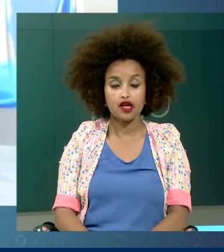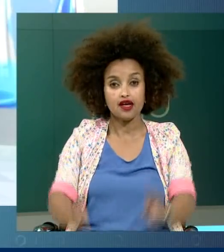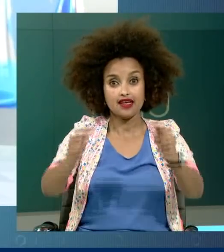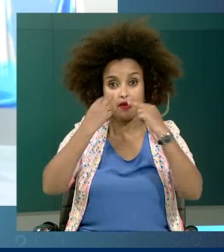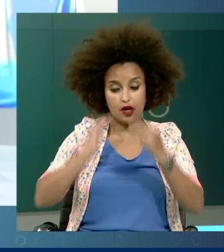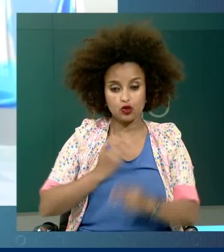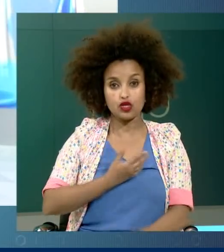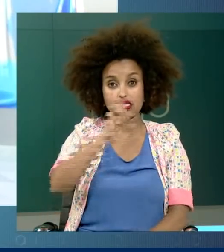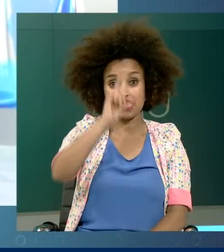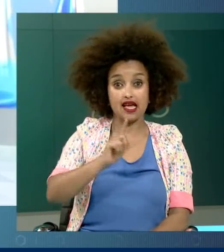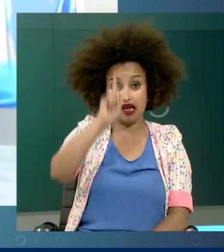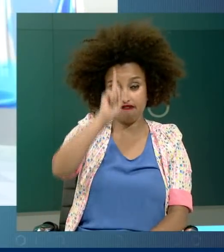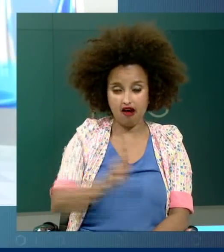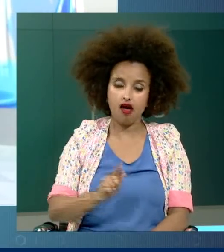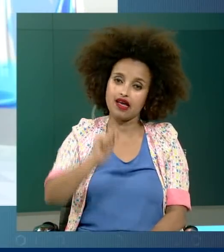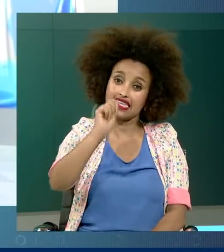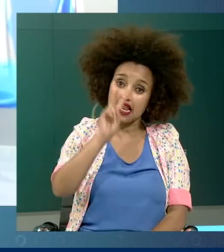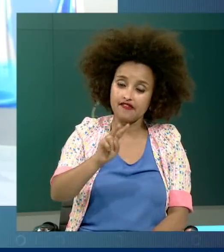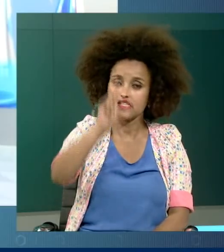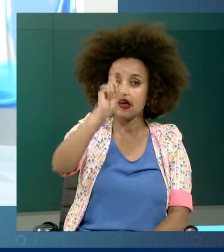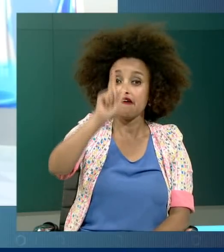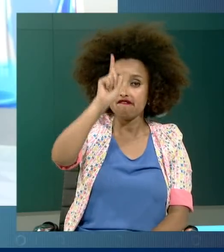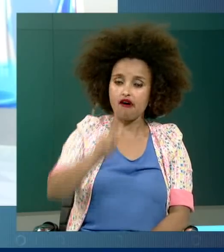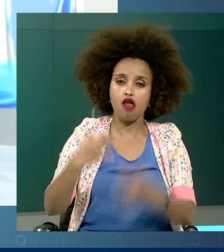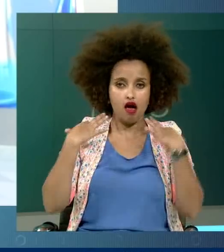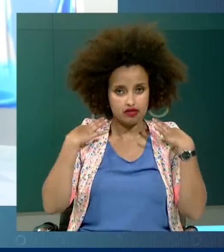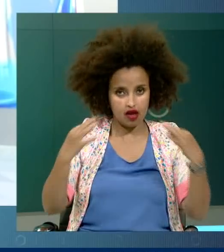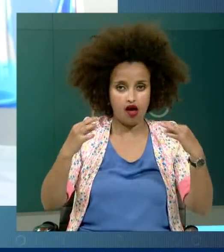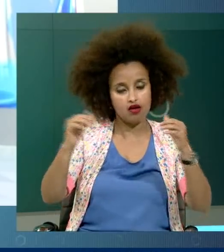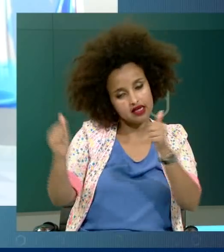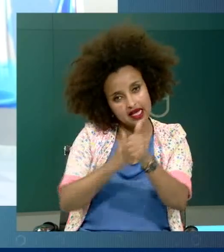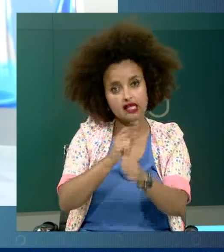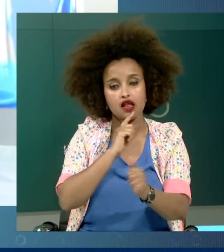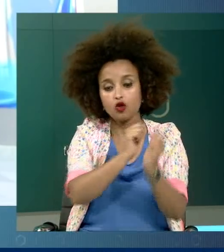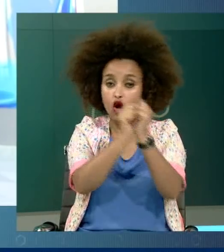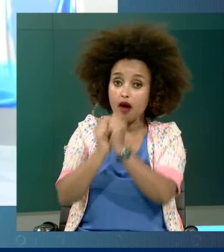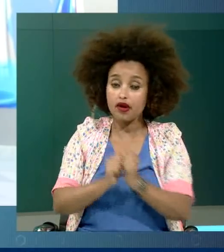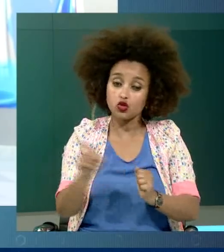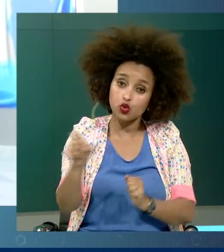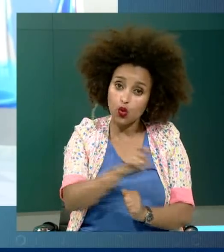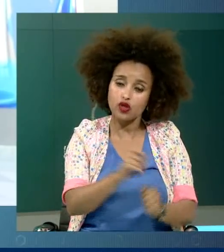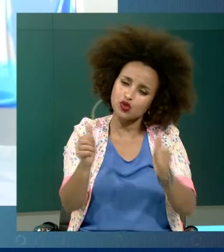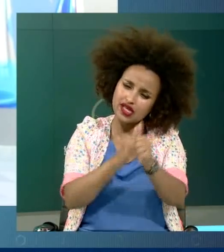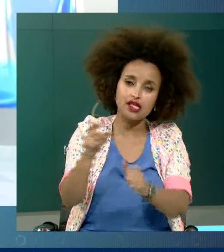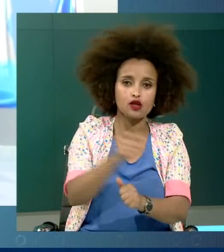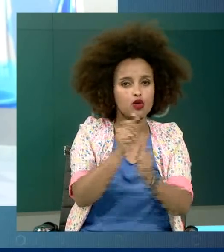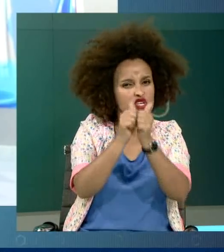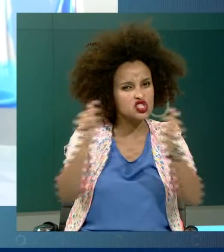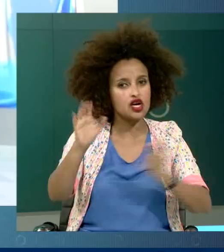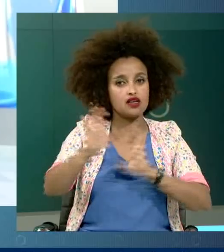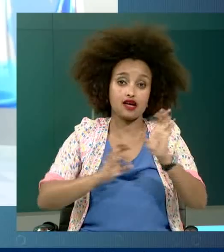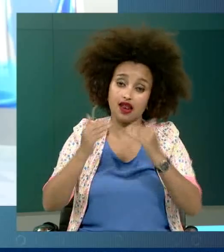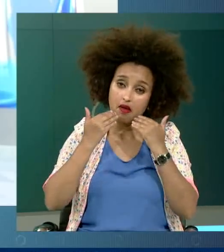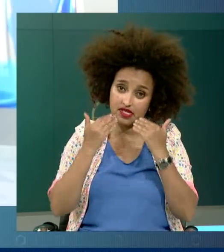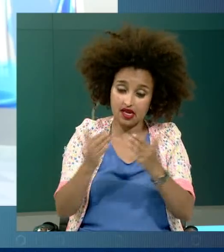ተመልካቾቻችን ከፋና ብሮድካስቲንግ ኮርፖሬት ፋና ቴሌቪዥን ፋና ጤናችን ነው እየተከታተላችሁ የምትገኙት። አብራችሁን የሆናችሁ እየተከታተላችሁ ስለሆነ እጅግ አድርገን እናመሰግናለን።